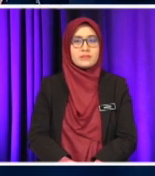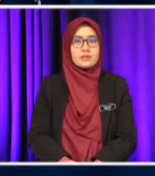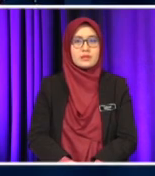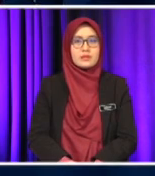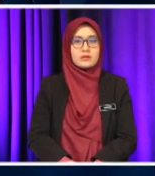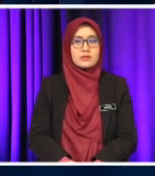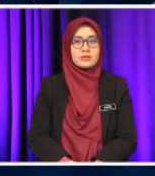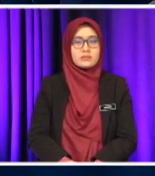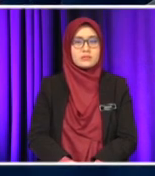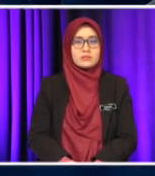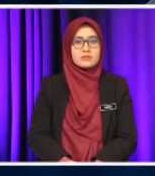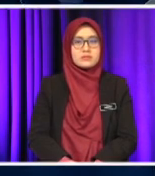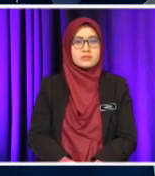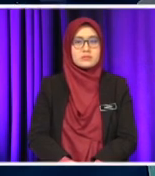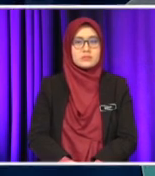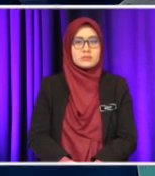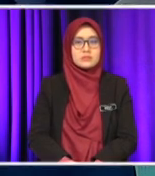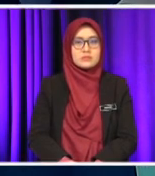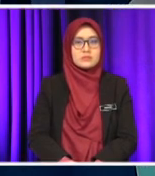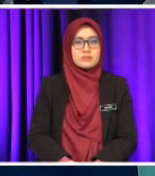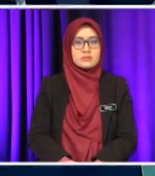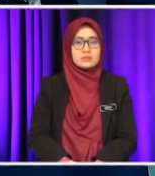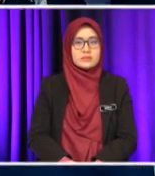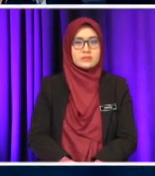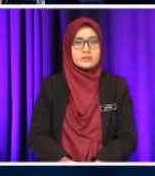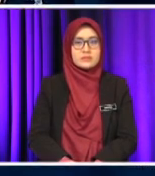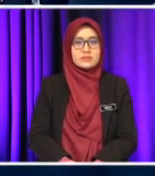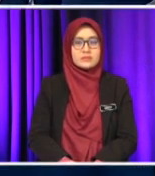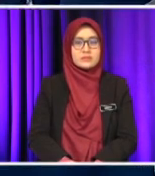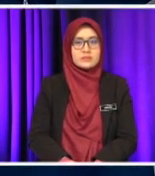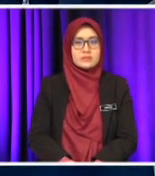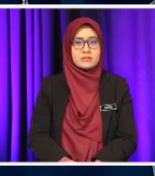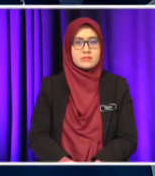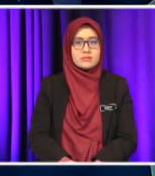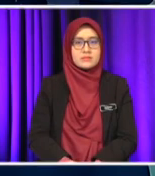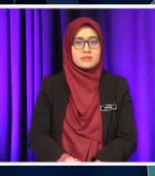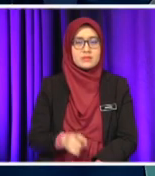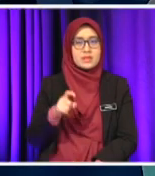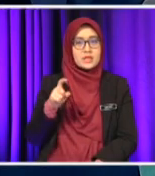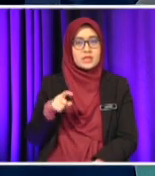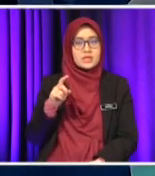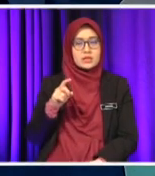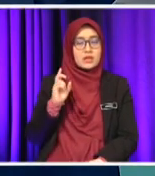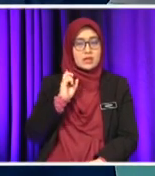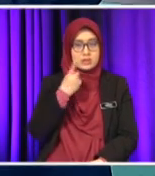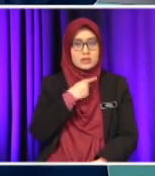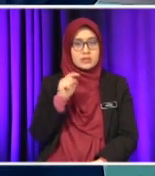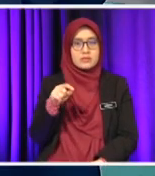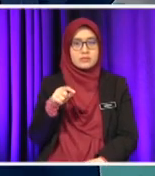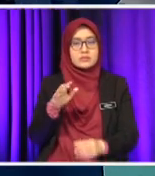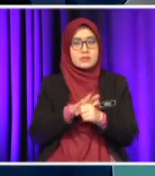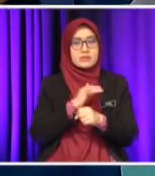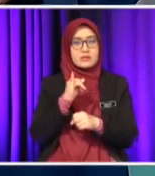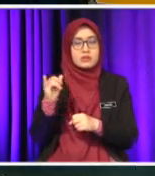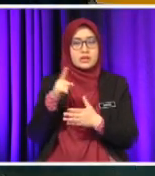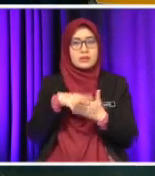adalah kegemaran dia ataupun memang menjadi pilihan nomor satu dia